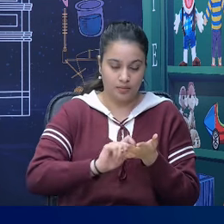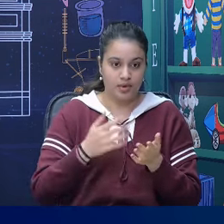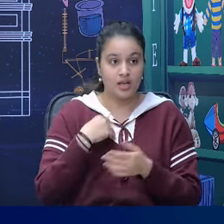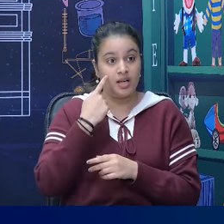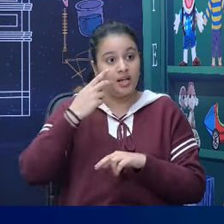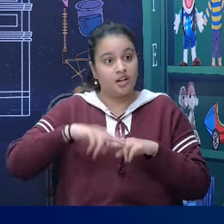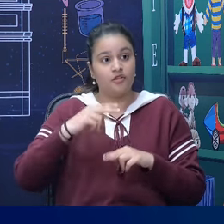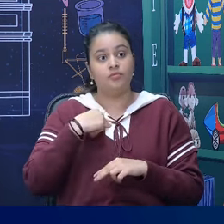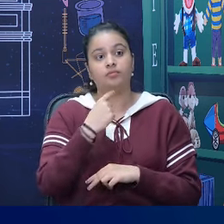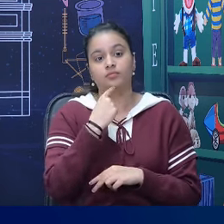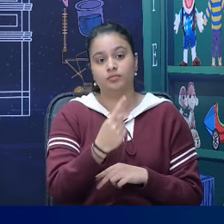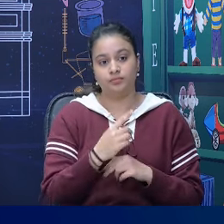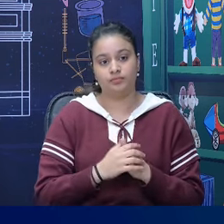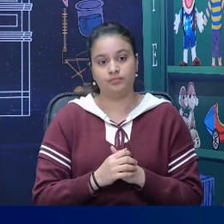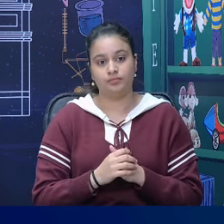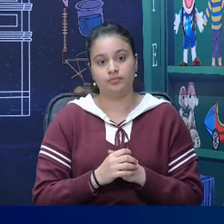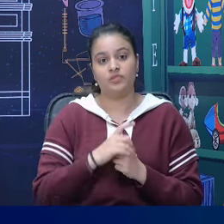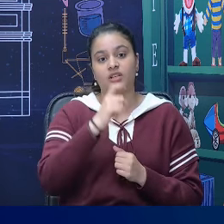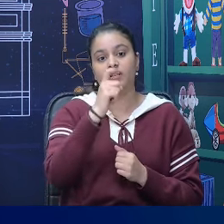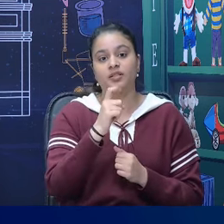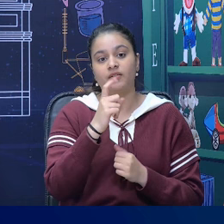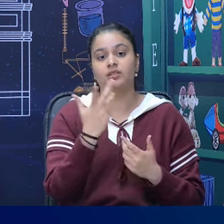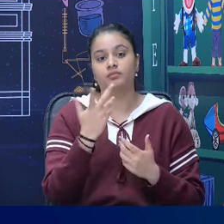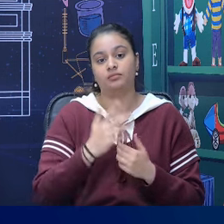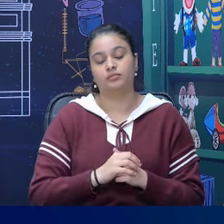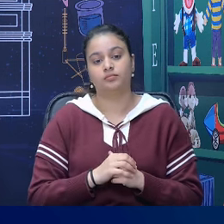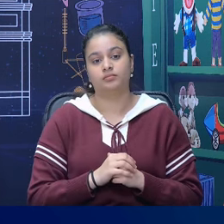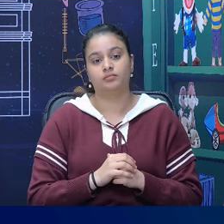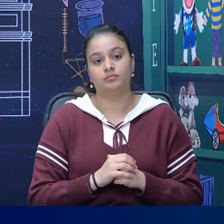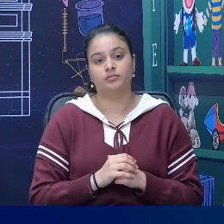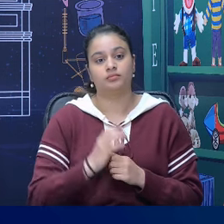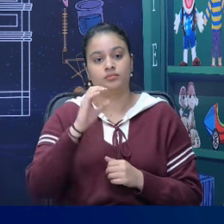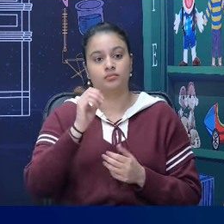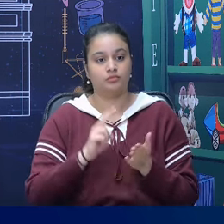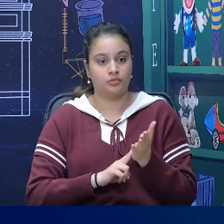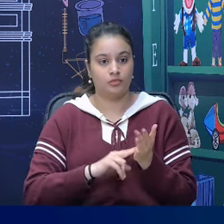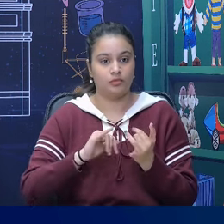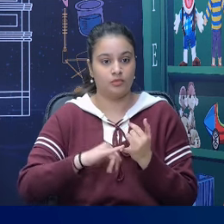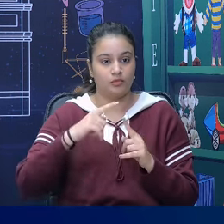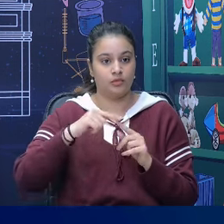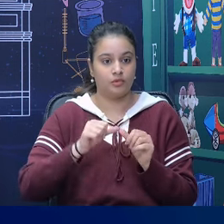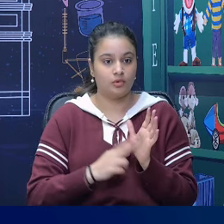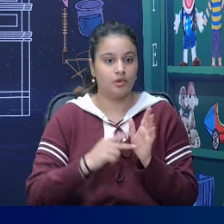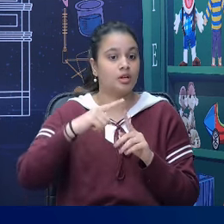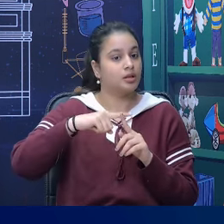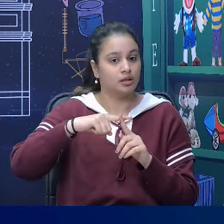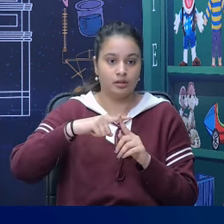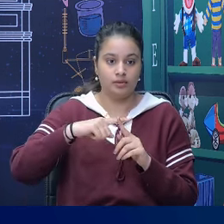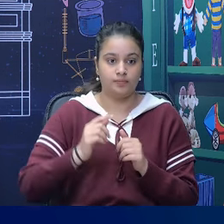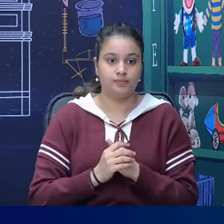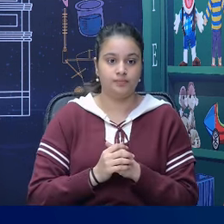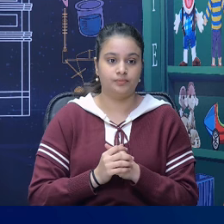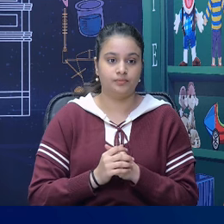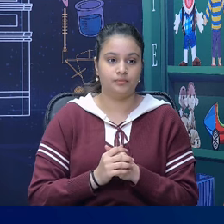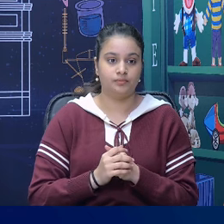बोलू कि सेन को आप क्या कहेंगे कांस्टेंट कांस्टेंट कहेंगे जी पॉलिनो